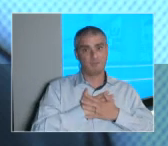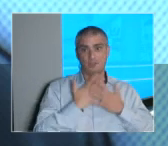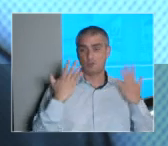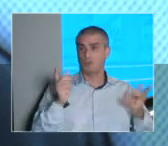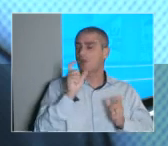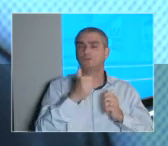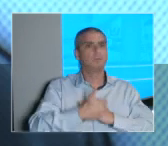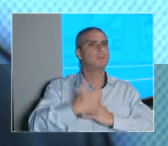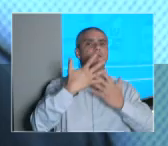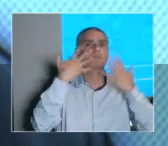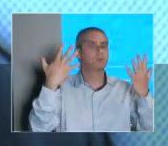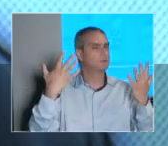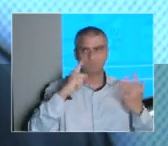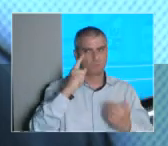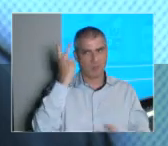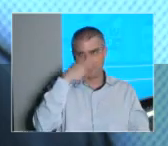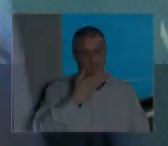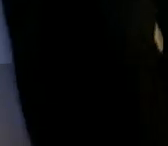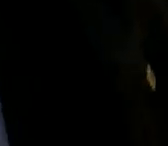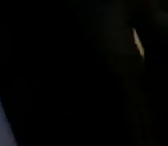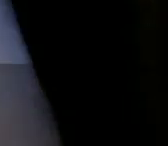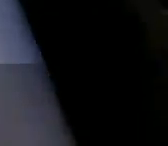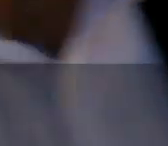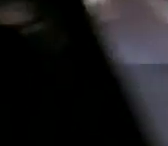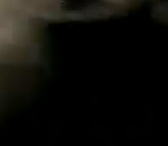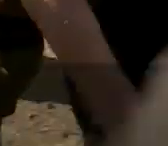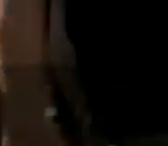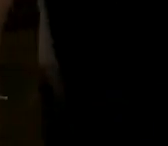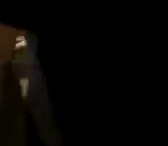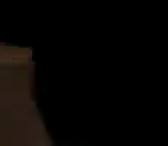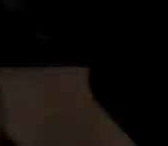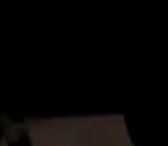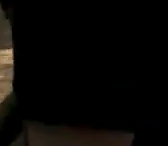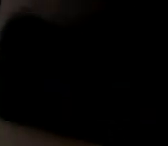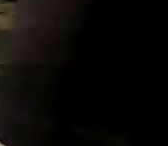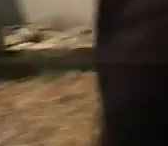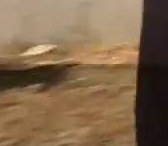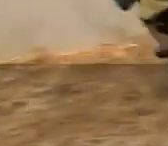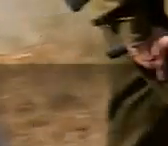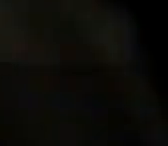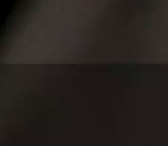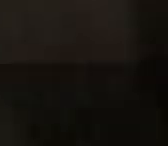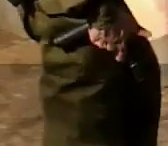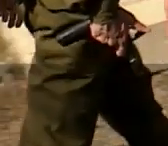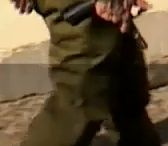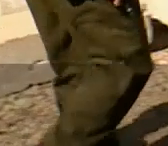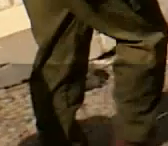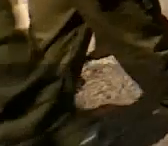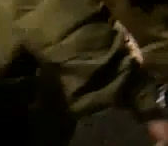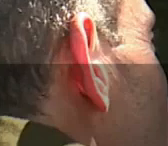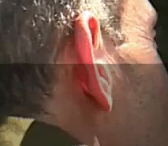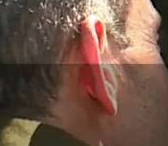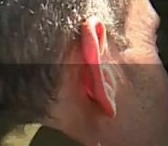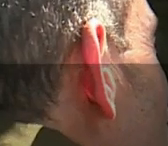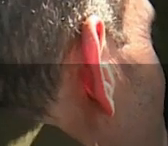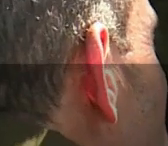והיו אנשים מנהיגים גדולים. אני לא חושב שהוא נתניהו מנהיג גדול. הם היו מנהיגים, אבל הם לא הבינו כלכלה למשל. והוא יודע